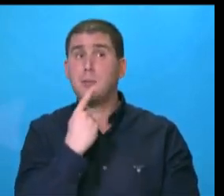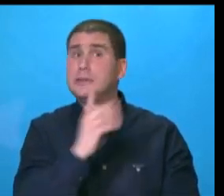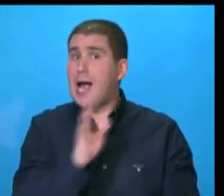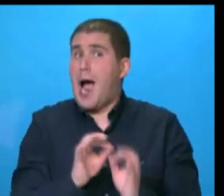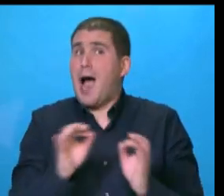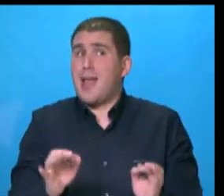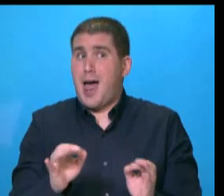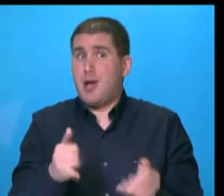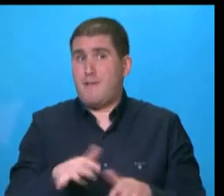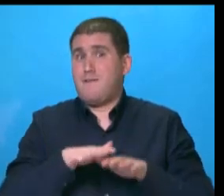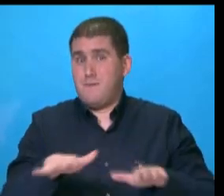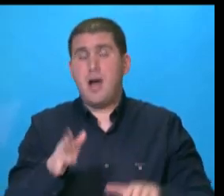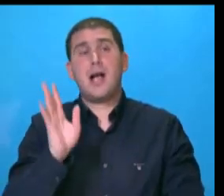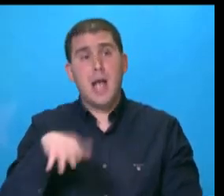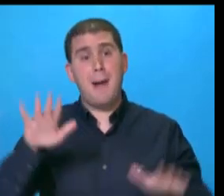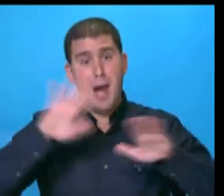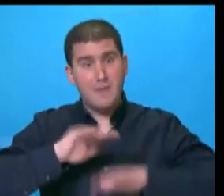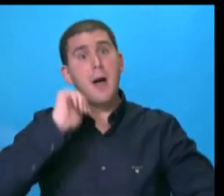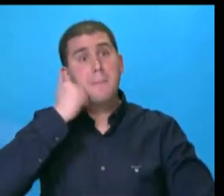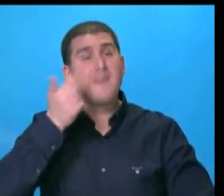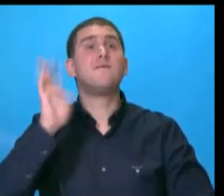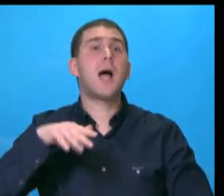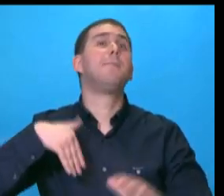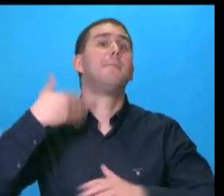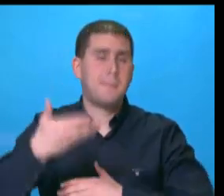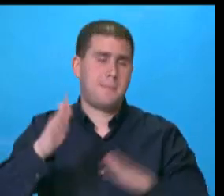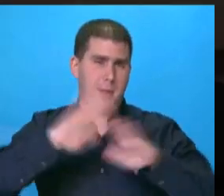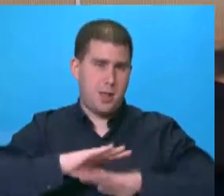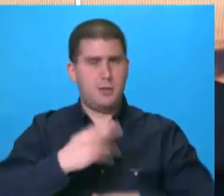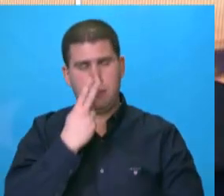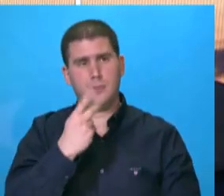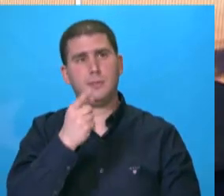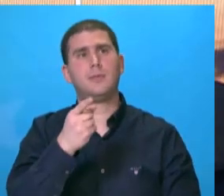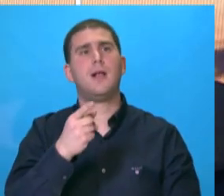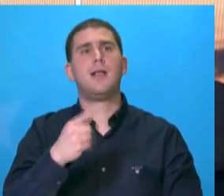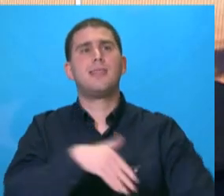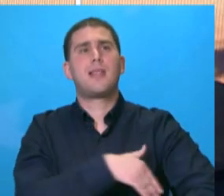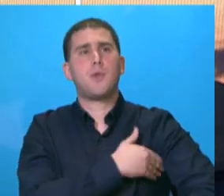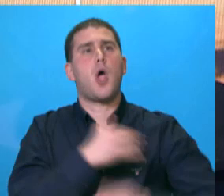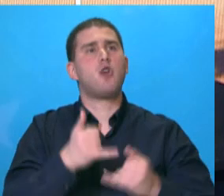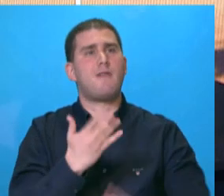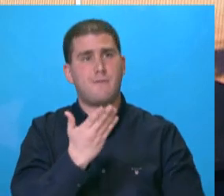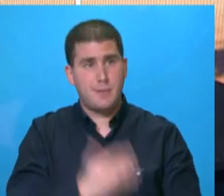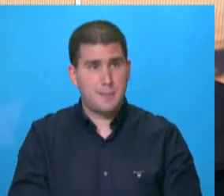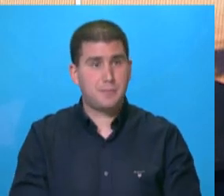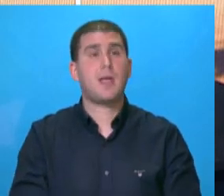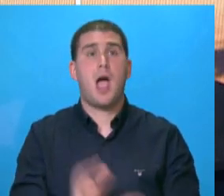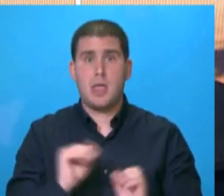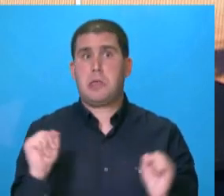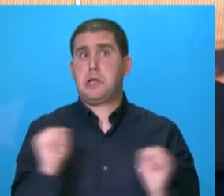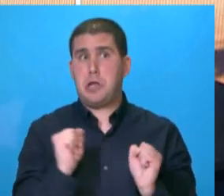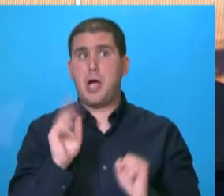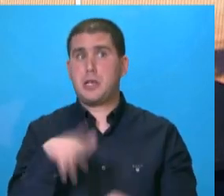הזה, יש לנו גם את הלילה, גם מחר, ממש בצורה הזו. אז בואו באמת נראה את הטמפרטורות שיש לנו. ממשיך להיות מאוד קר, זה גם חלק